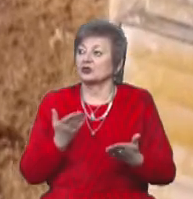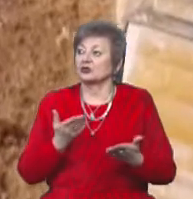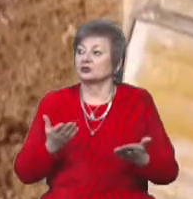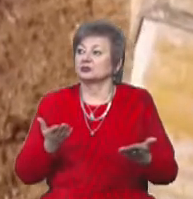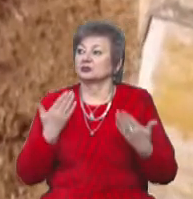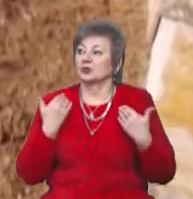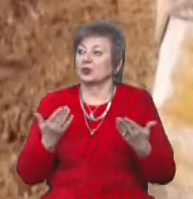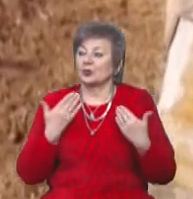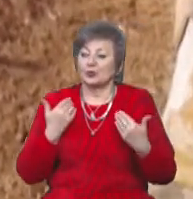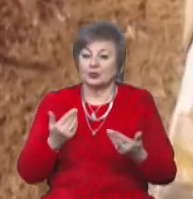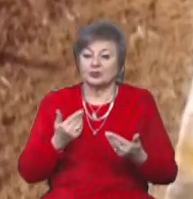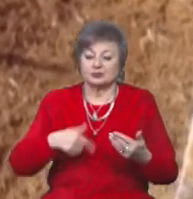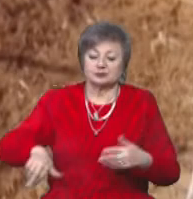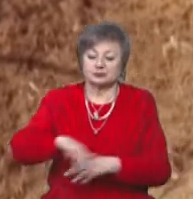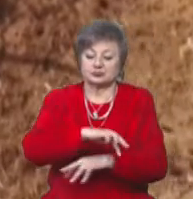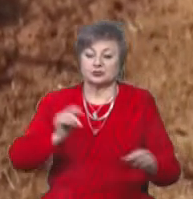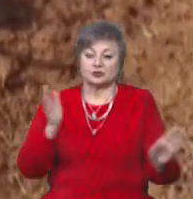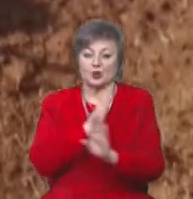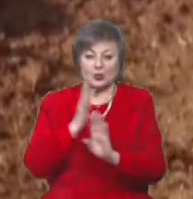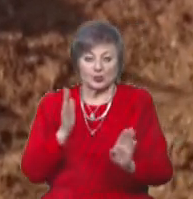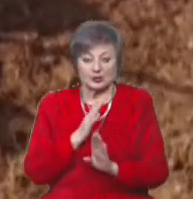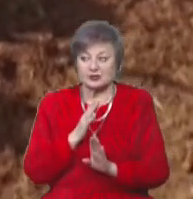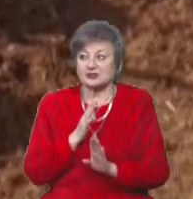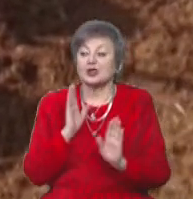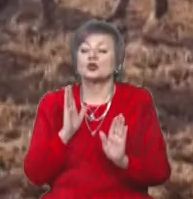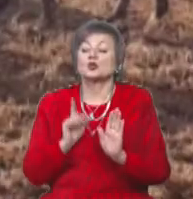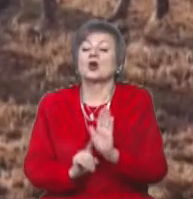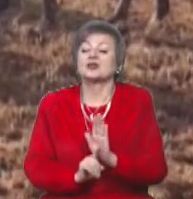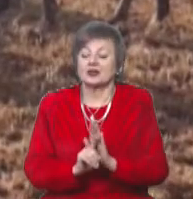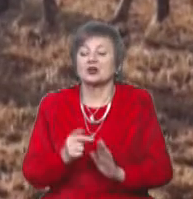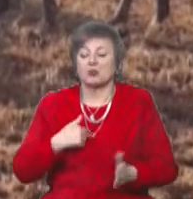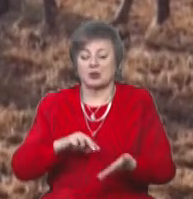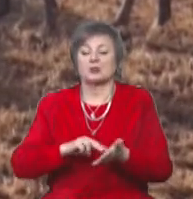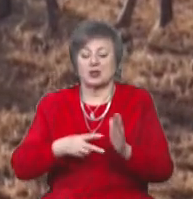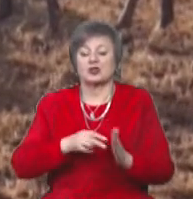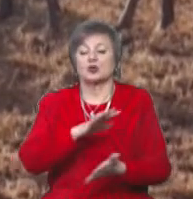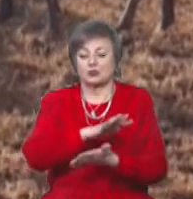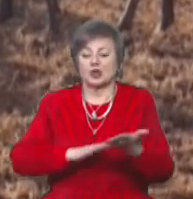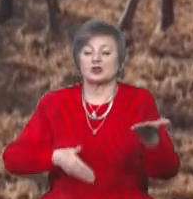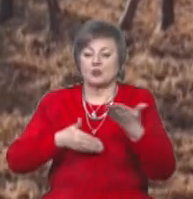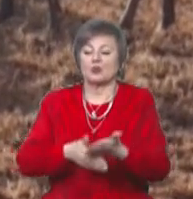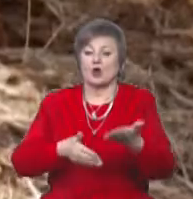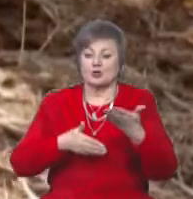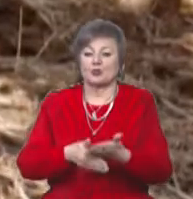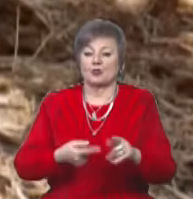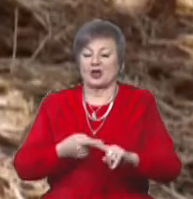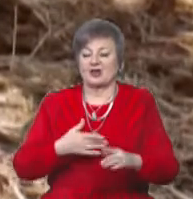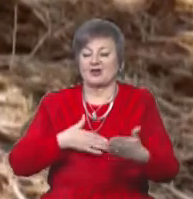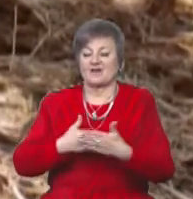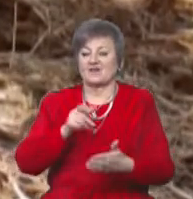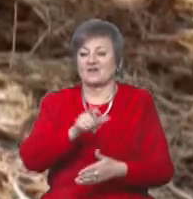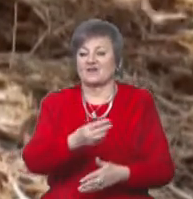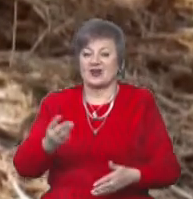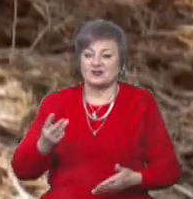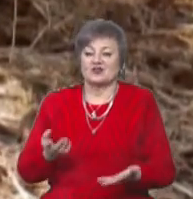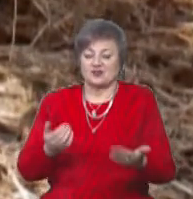могли знаходитись на свіжому повітрі. Але це тільки початок, і ми надалі плануємо допомагати тим волонтерам, які взяли на